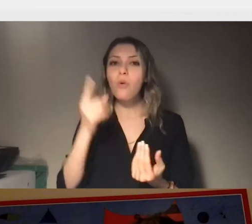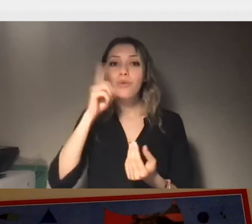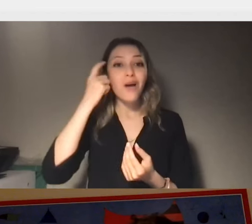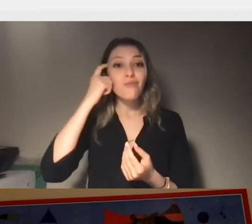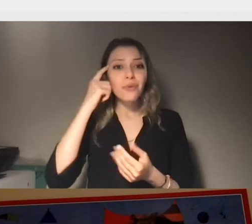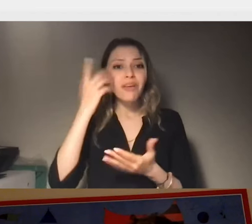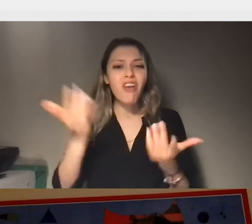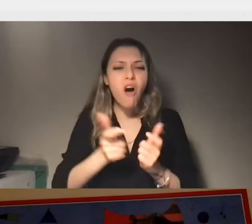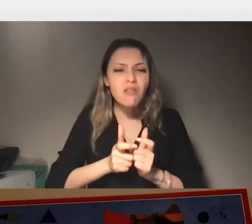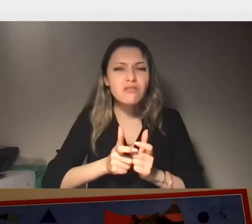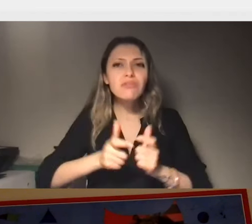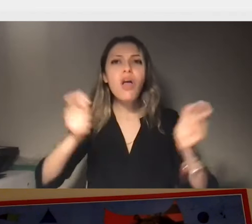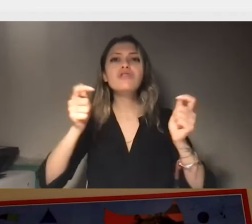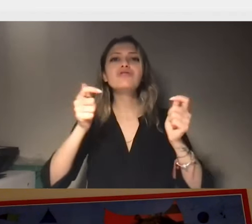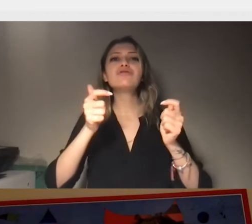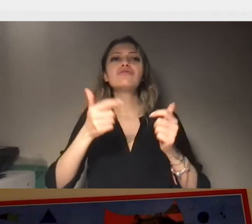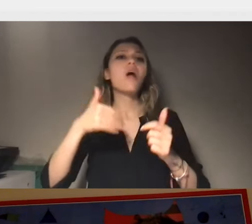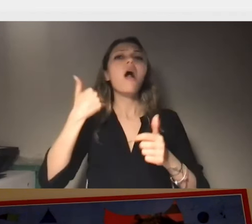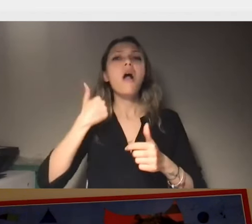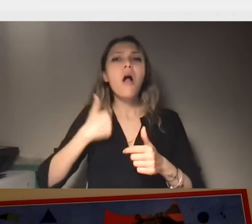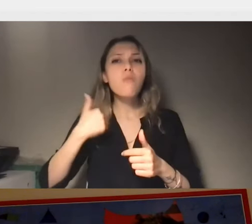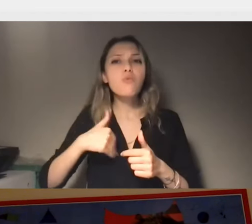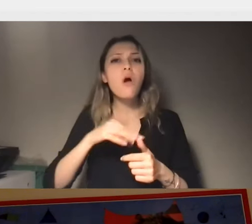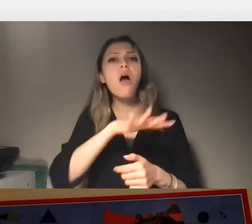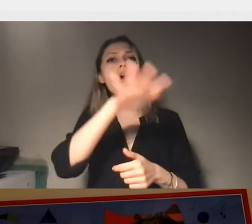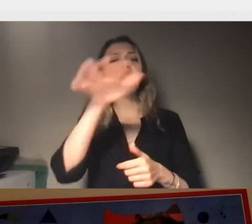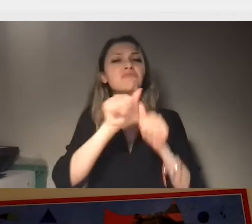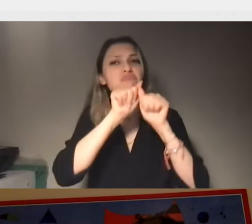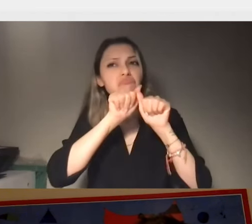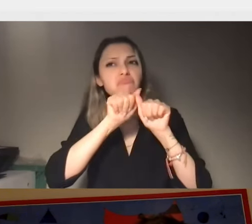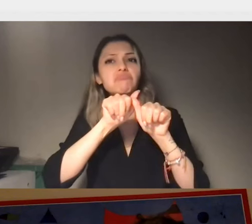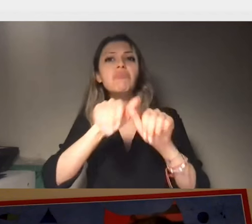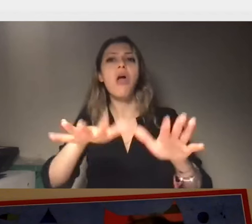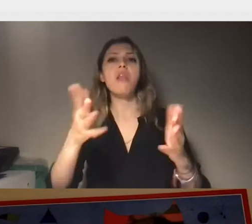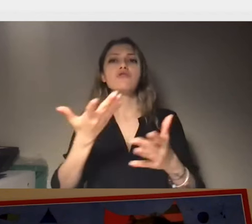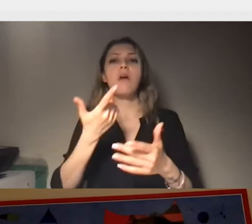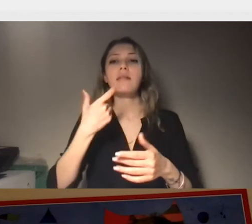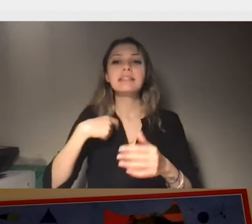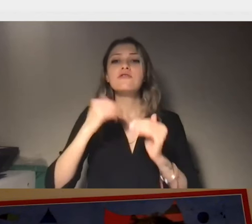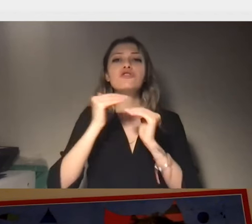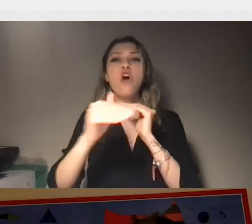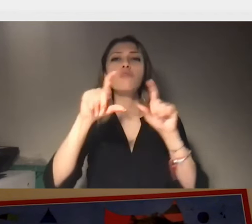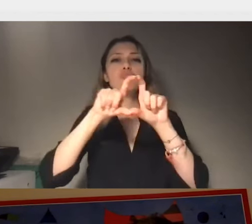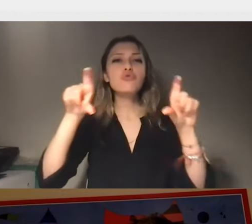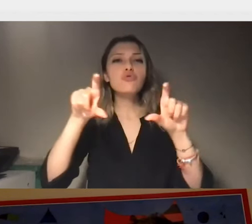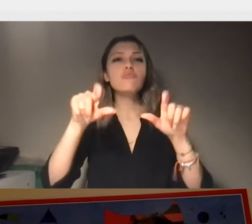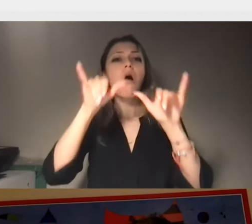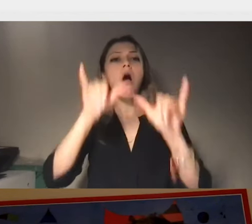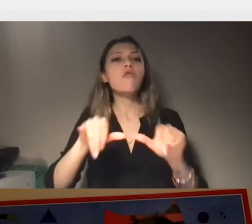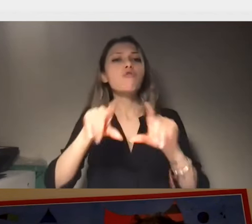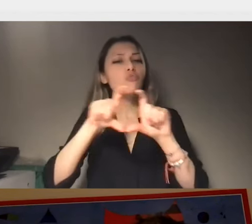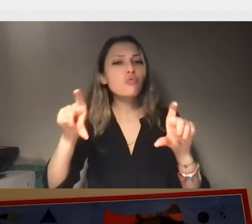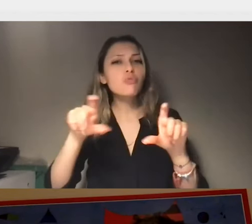kamusal alanda, kamusal alanın içerisinde hareket eden sivil toplum örgütleriyle ve hak örgütleriyle